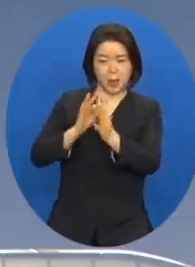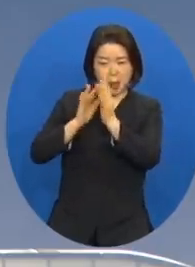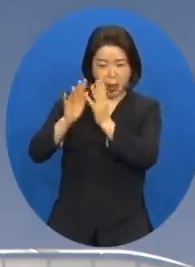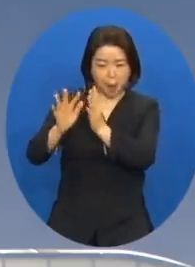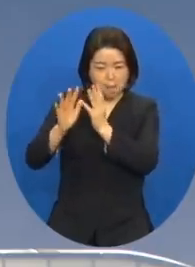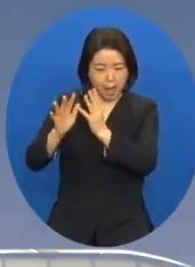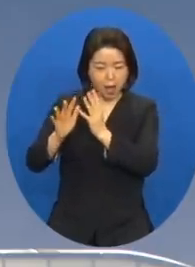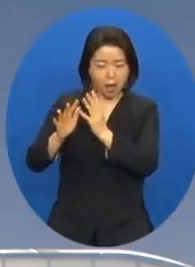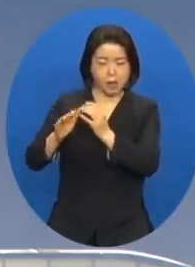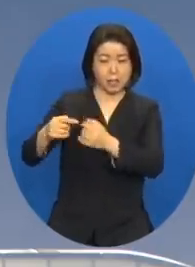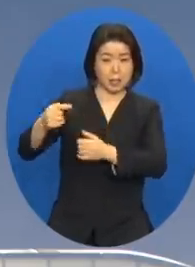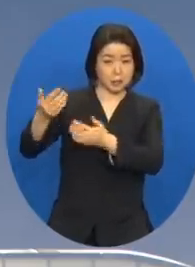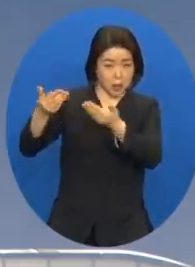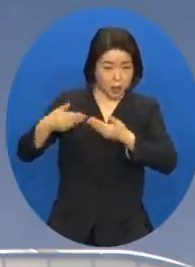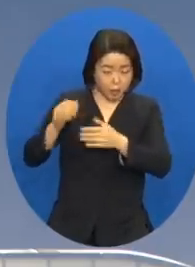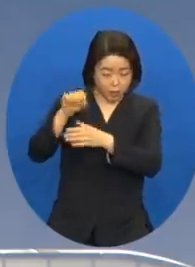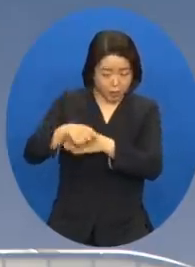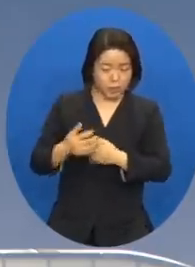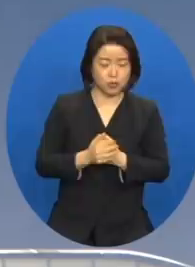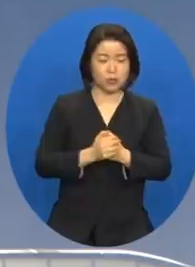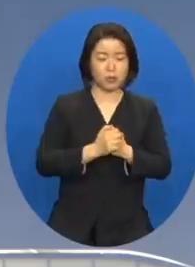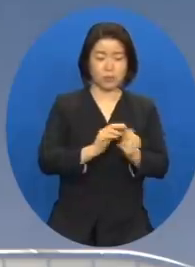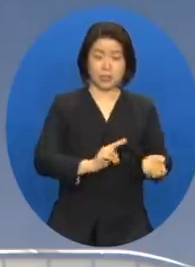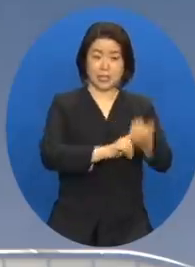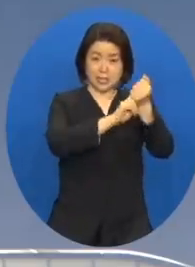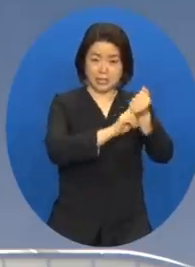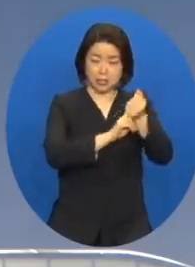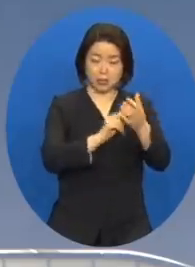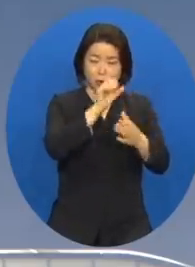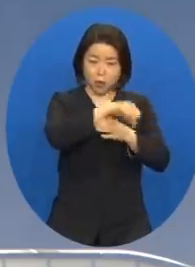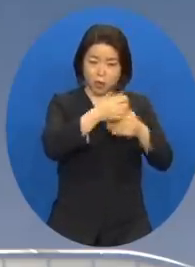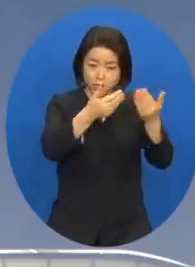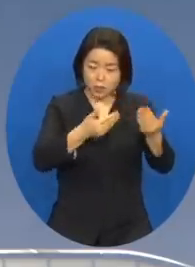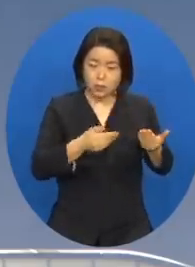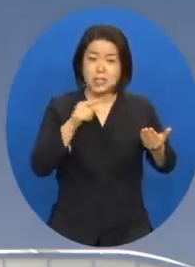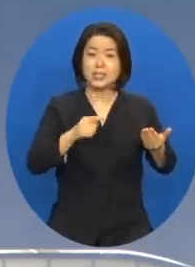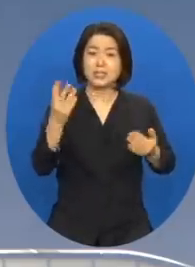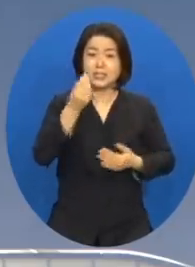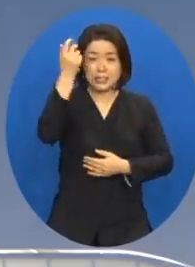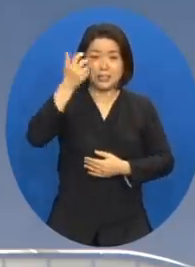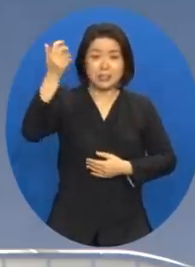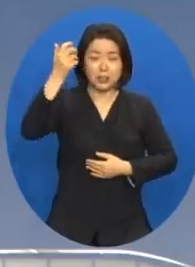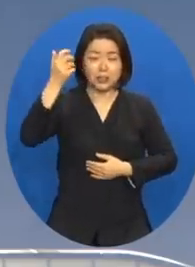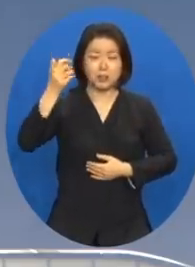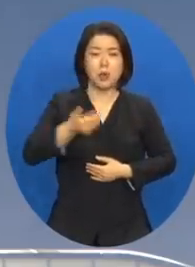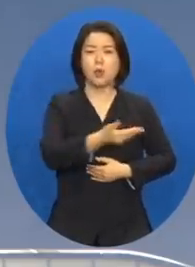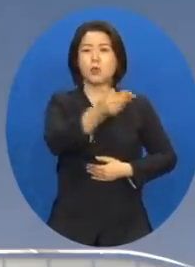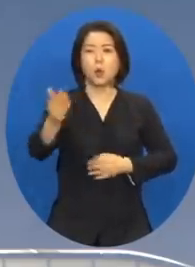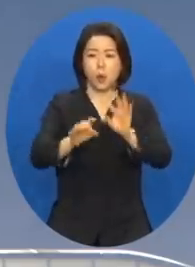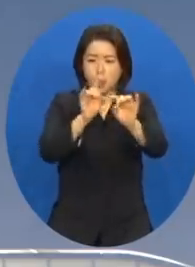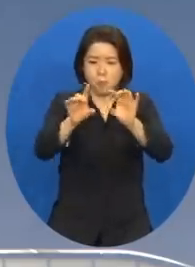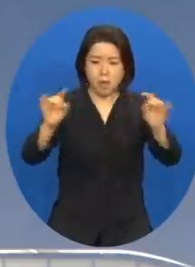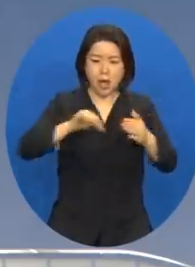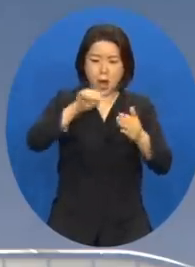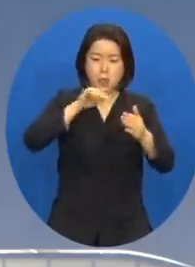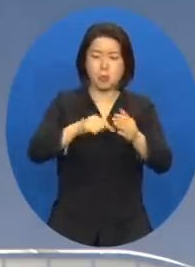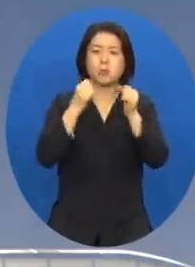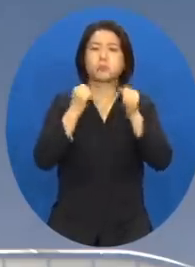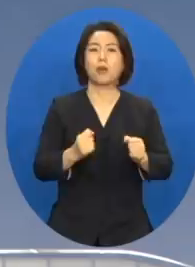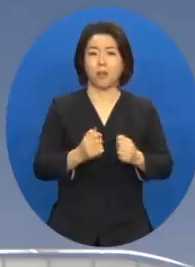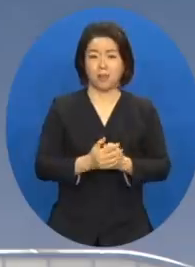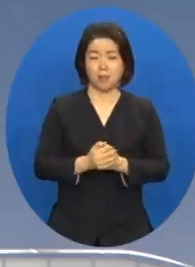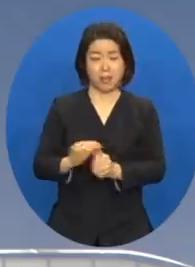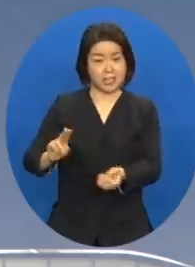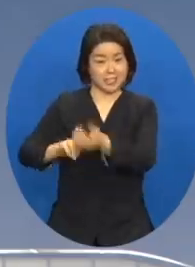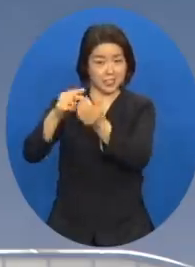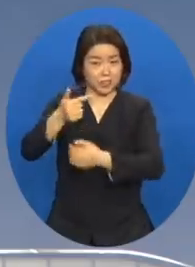하시고 기적을 일으키시는 바로 그 성령께서 여러분 안에 계신 겁니다. 기적이 큽니까?